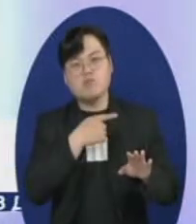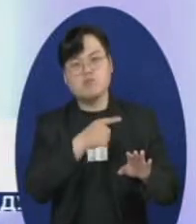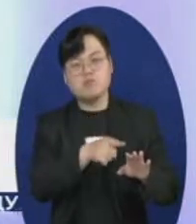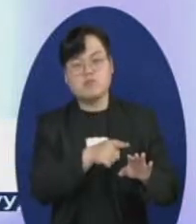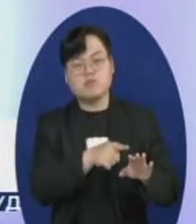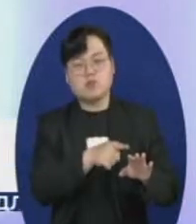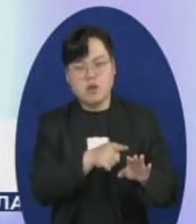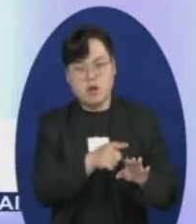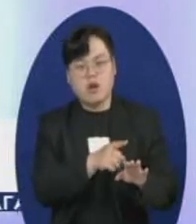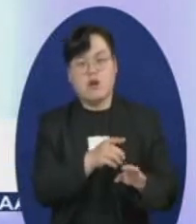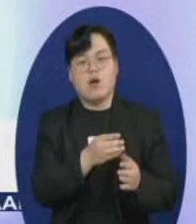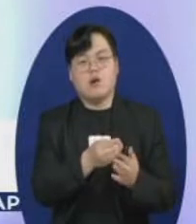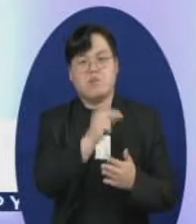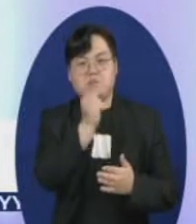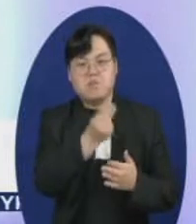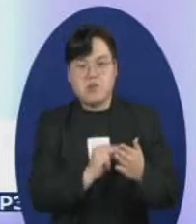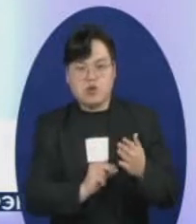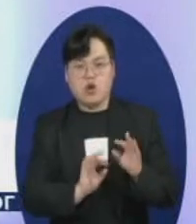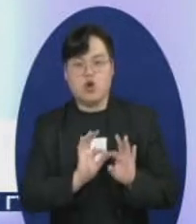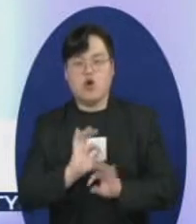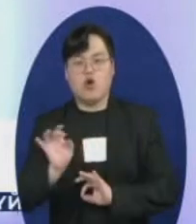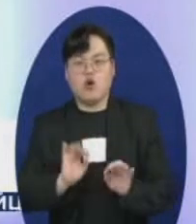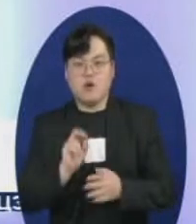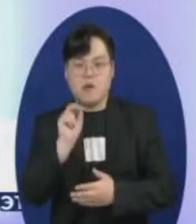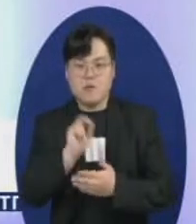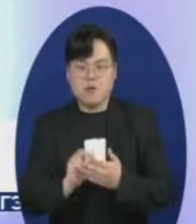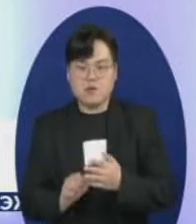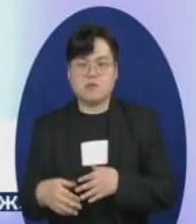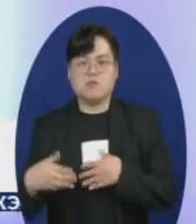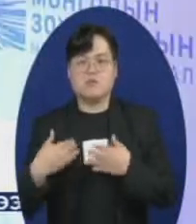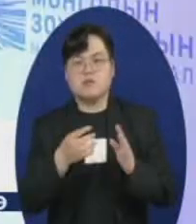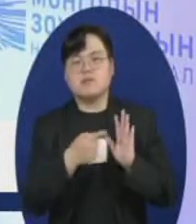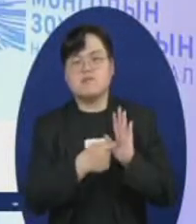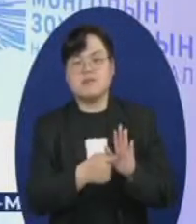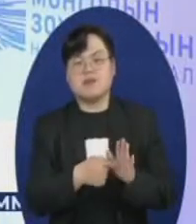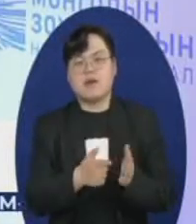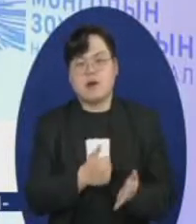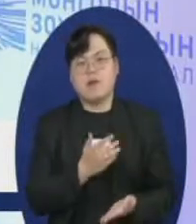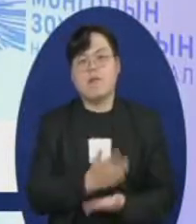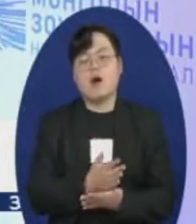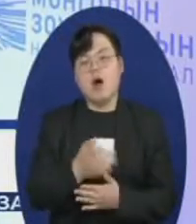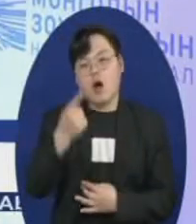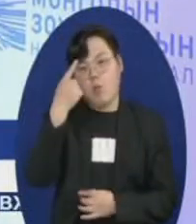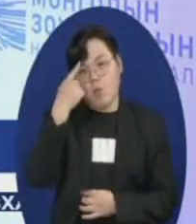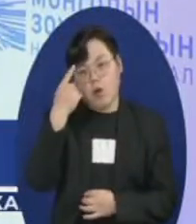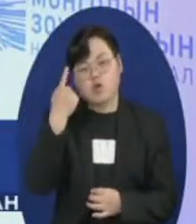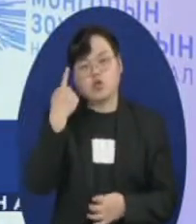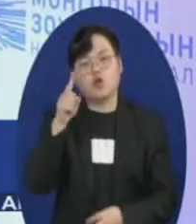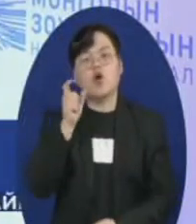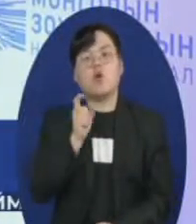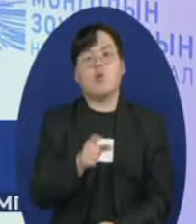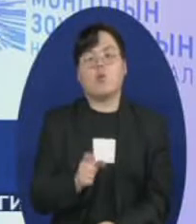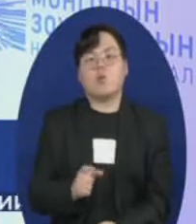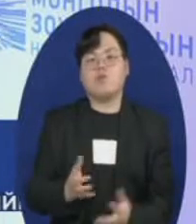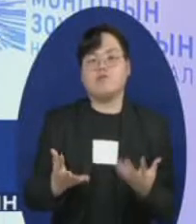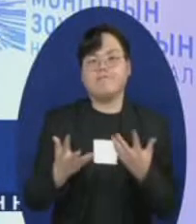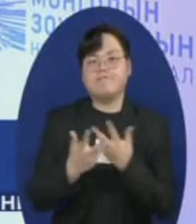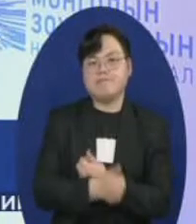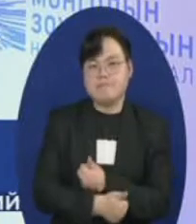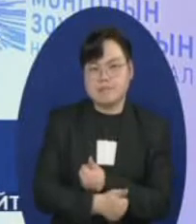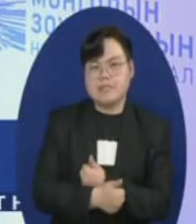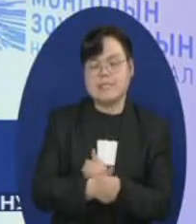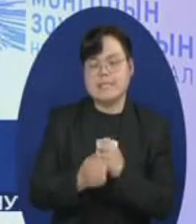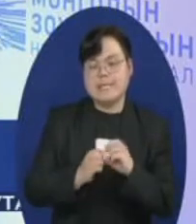өв болсон энэ одоо бичиг соёлыг бас түгээн дэлгэрүүлэх, сурчлах ажлуудыг бас одоо нэн тэргуунд хийх зүв байна гэж. Монголын зохиолчдын энэ эвлэлт